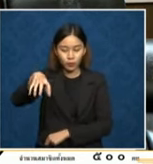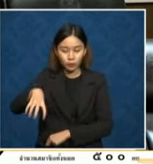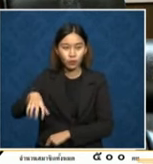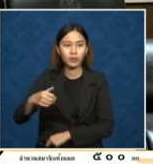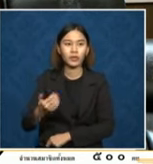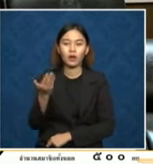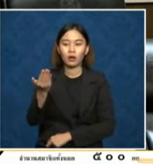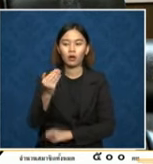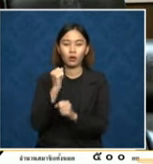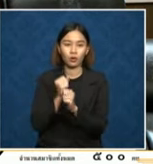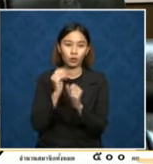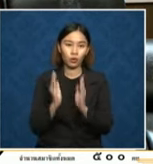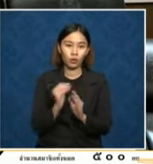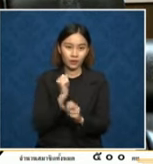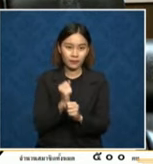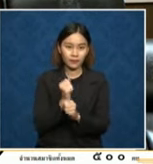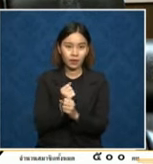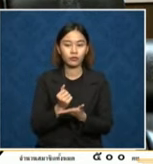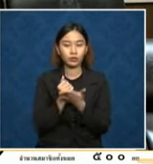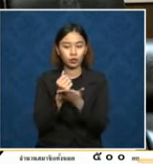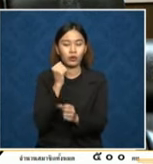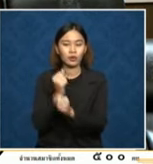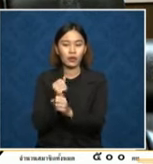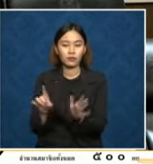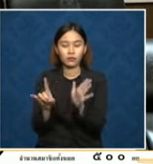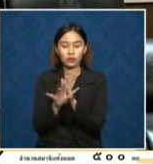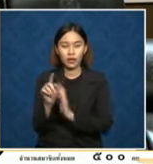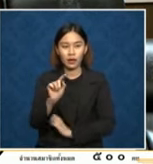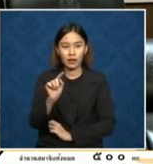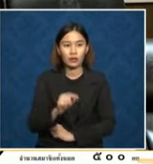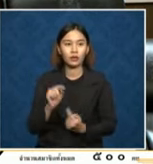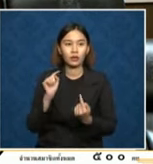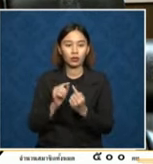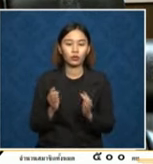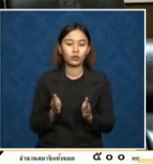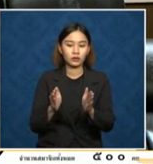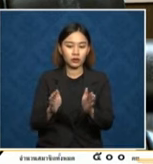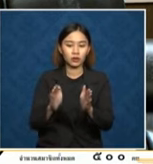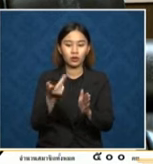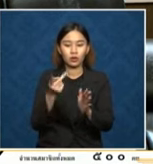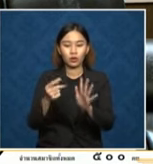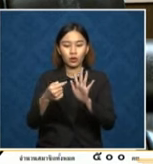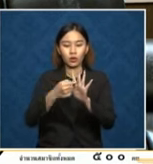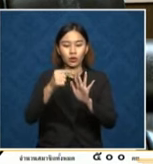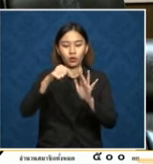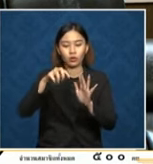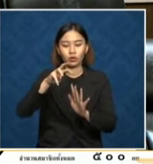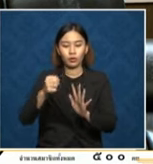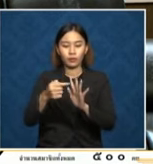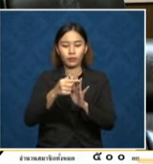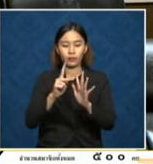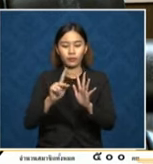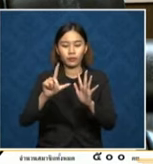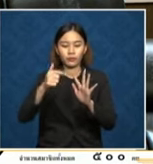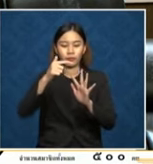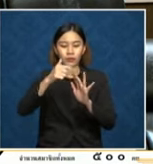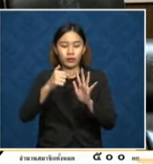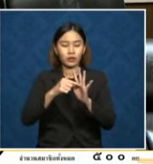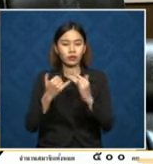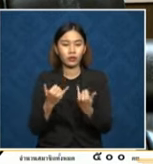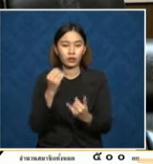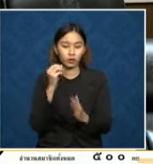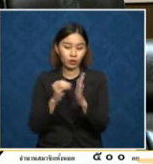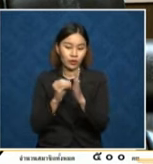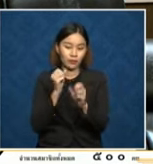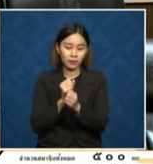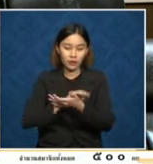คะขอให้ทางเจ้าหน้าที่ได้ดำเนินการด้วยค่ะเรื่องสุดท้ายค่ะที่ถนนคุ้ม950นะคะตอนนี้กทม.ไปทำถนนเสร็จแล้ว